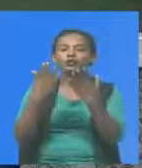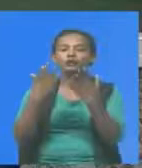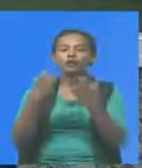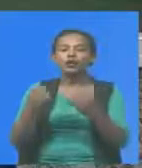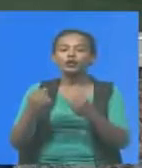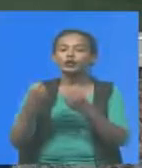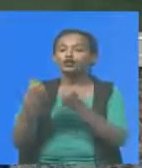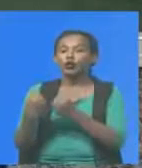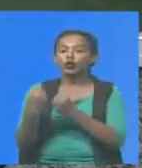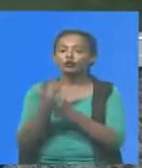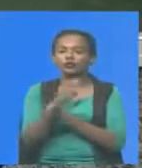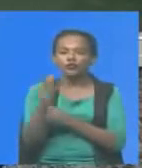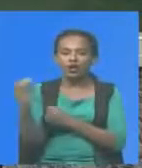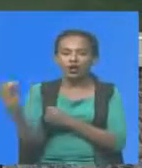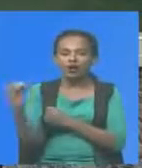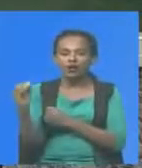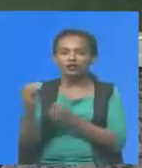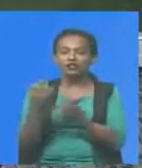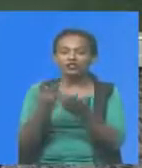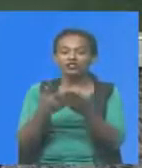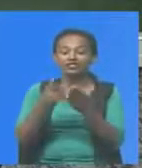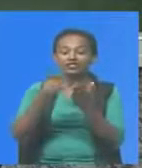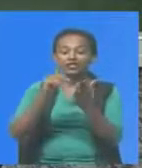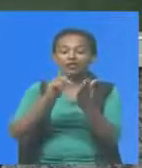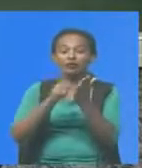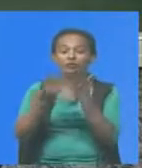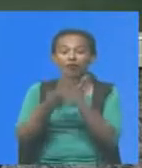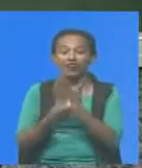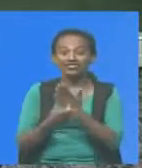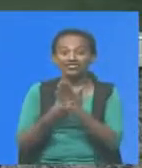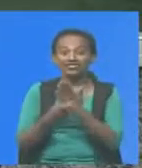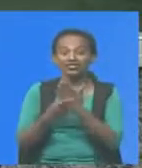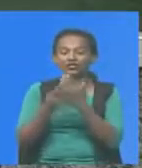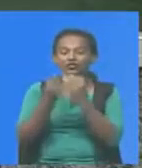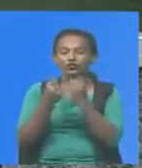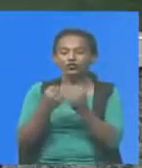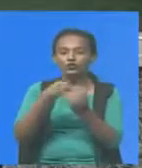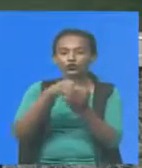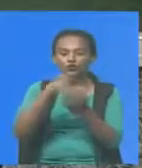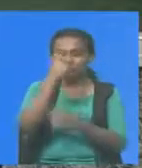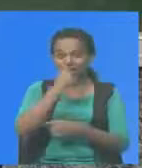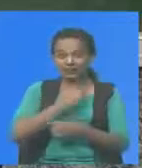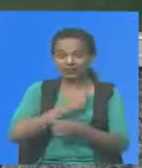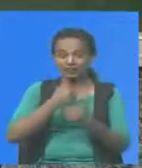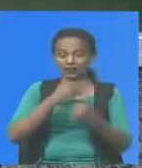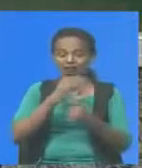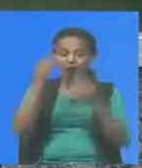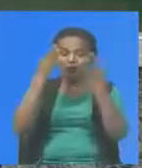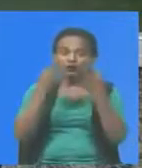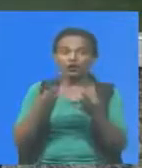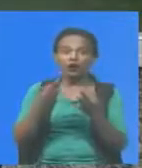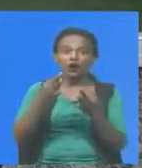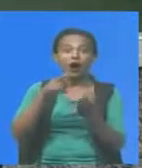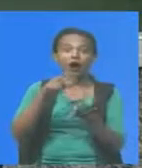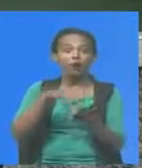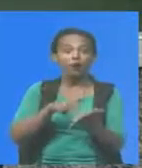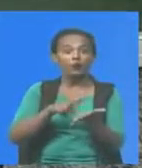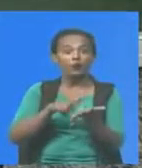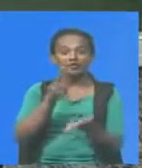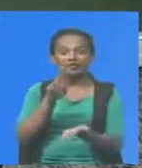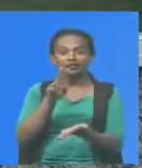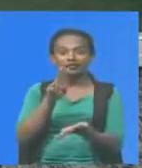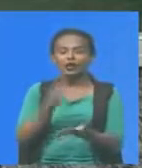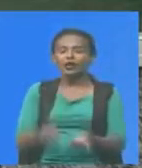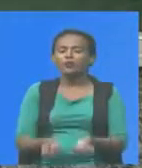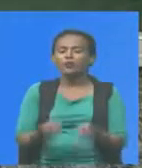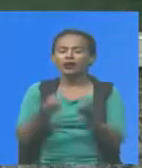እንዲጎለብትና የመድብለ ፓርቲ ስርዓት ስር እንዲሰድ ካለው ጽኑ እምነት እና ቁርጠኛ አቋም በመነሳት